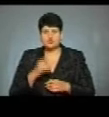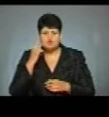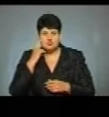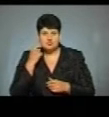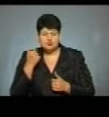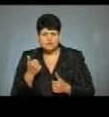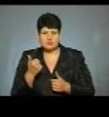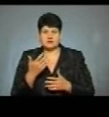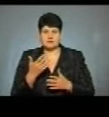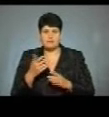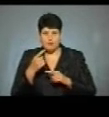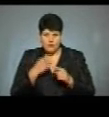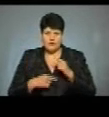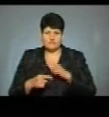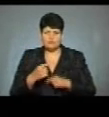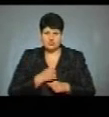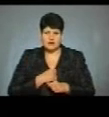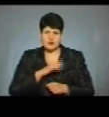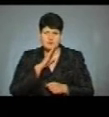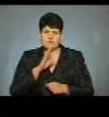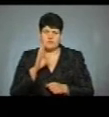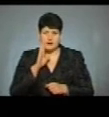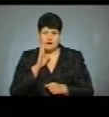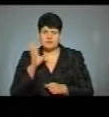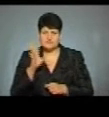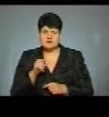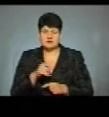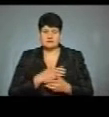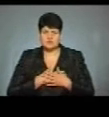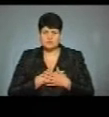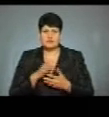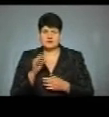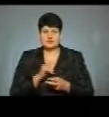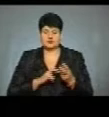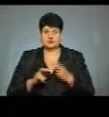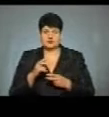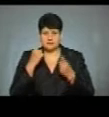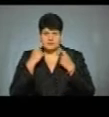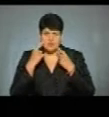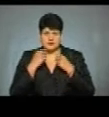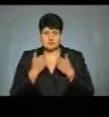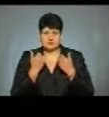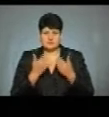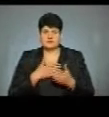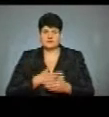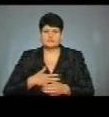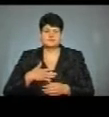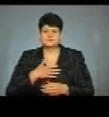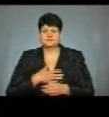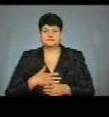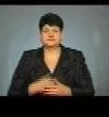бачиш, чуєш нас, повертайся. Пошкодуй маму, ми всі тебе любимо, всі шукаємо, плачемо за тобою,